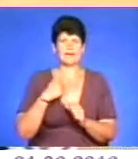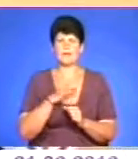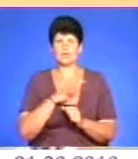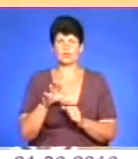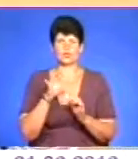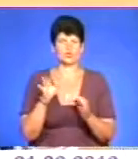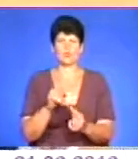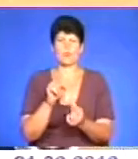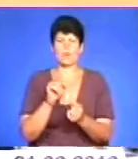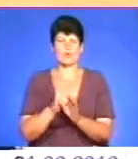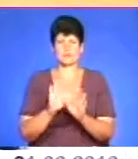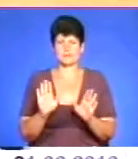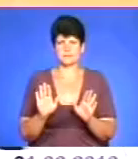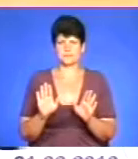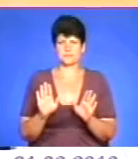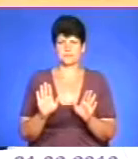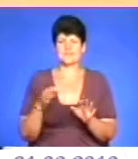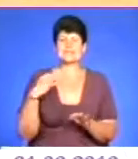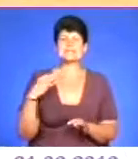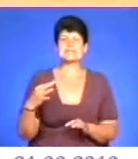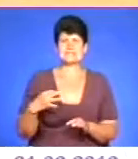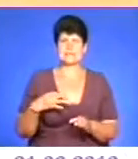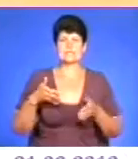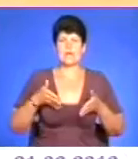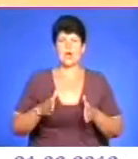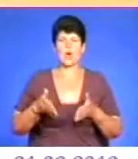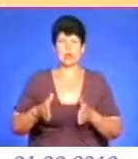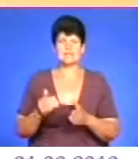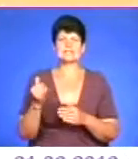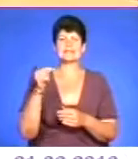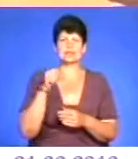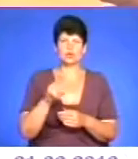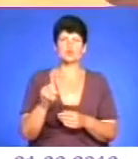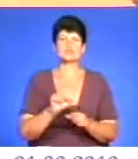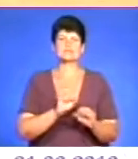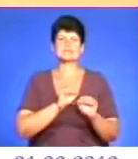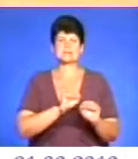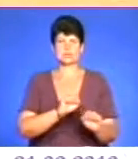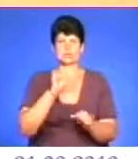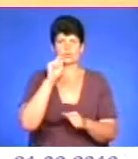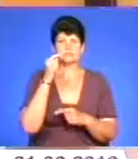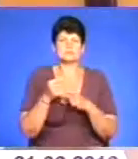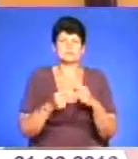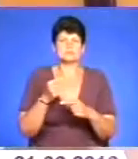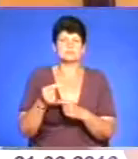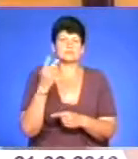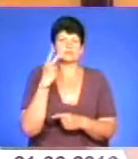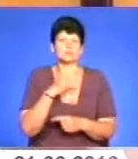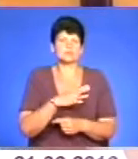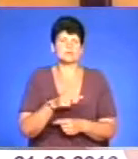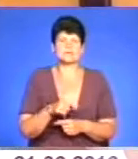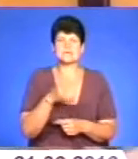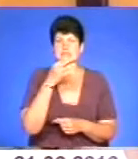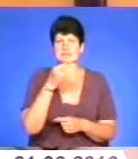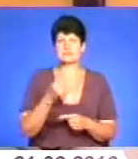нічого проти, тому що сини родяться для того, щоб захищати країну, то спокон віків так. Сказав, що це